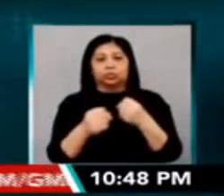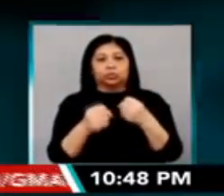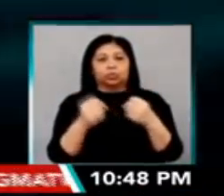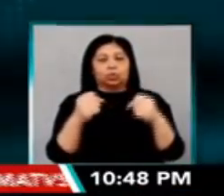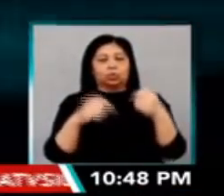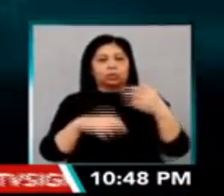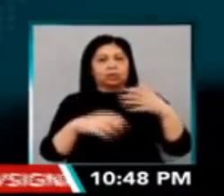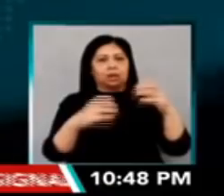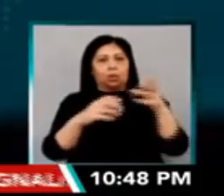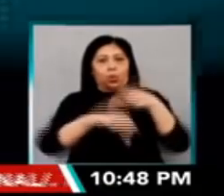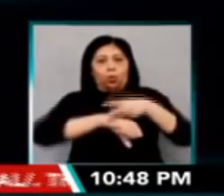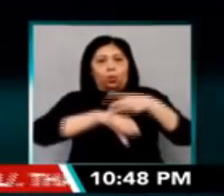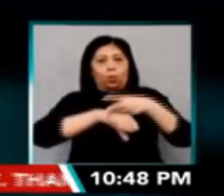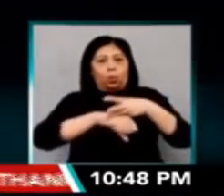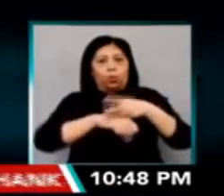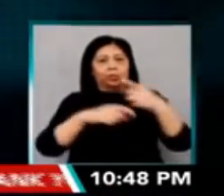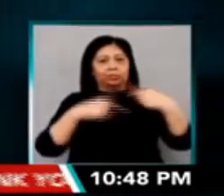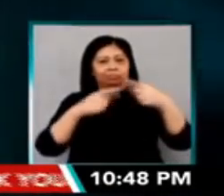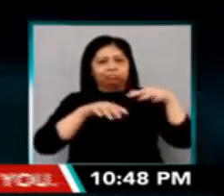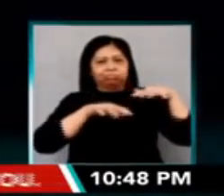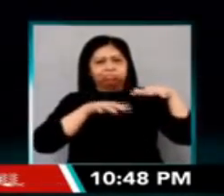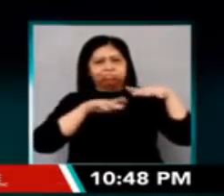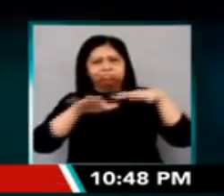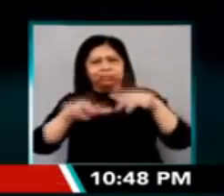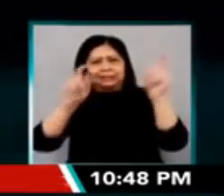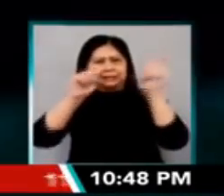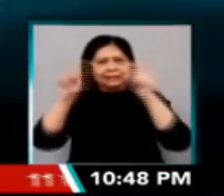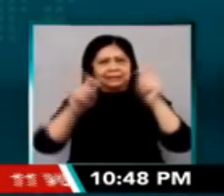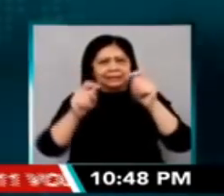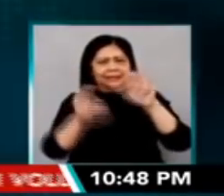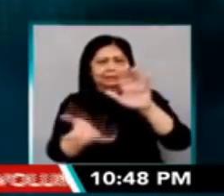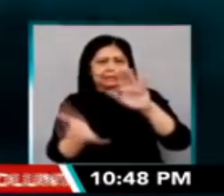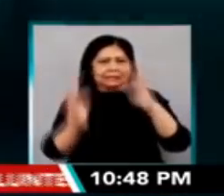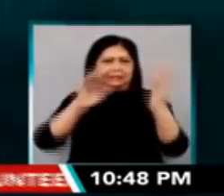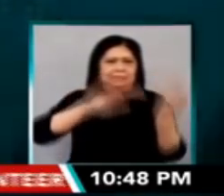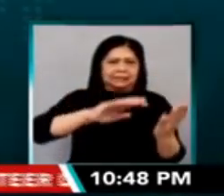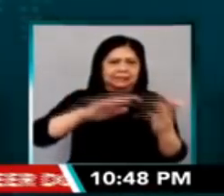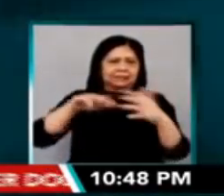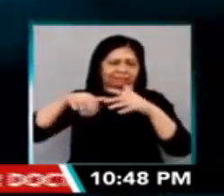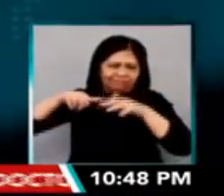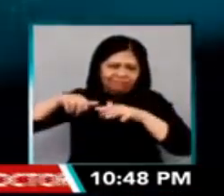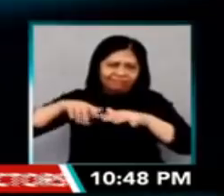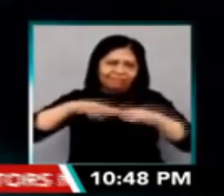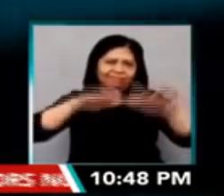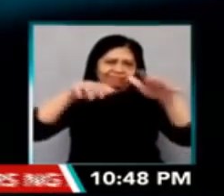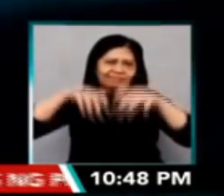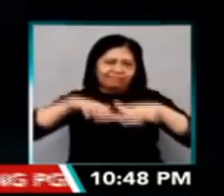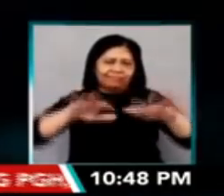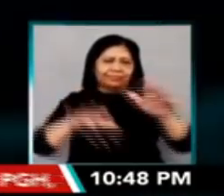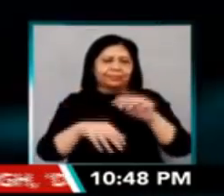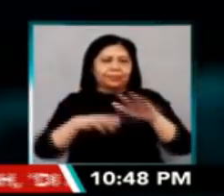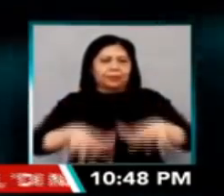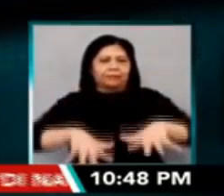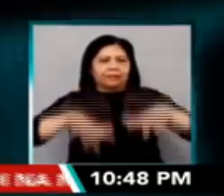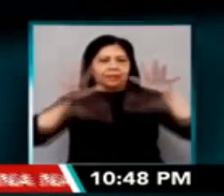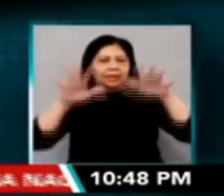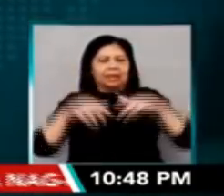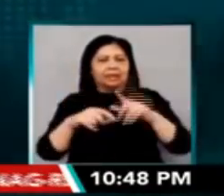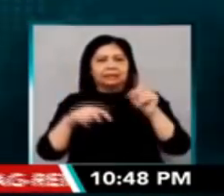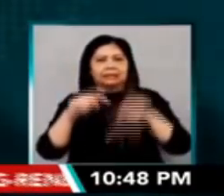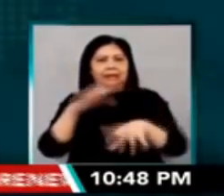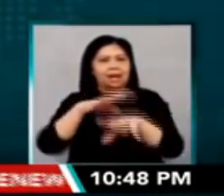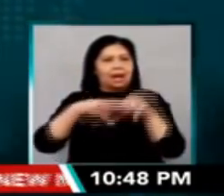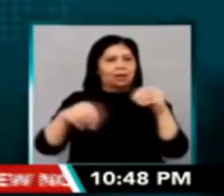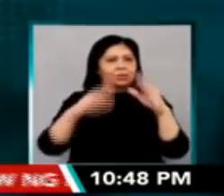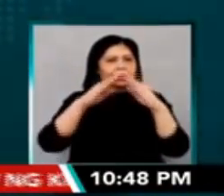yan sa kasagsagan ng bagyo. Tumagilid ito at tinangay ng lumaragasang baha. Hindi naman makalabas ng bahay ang